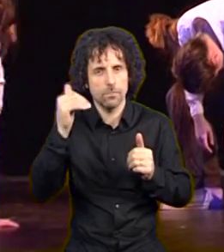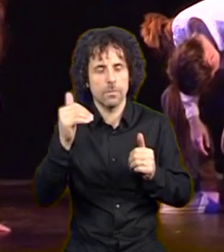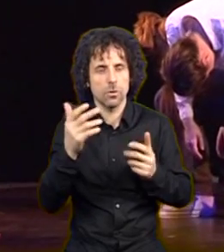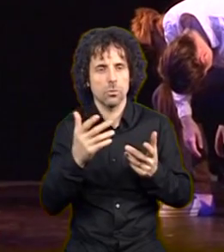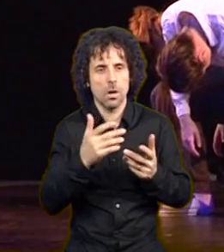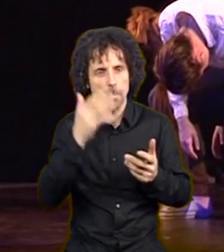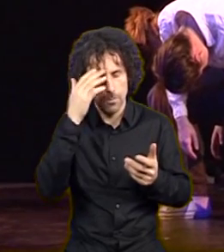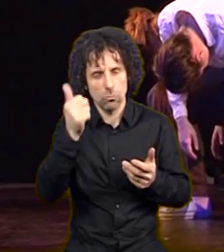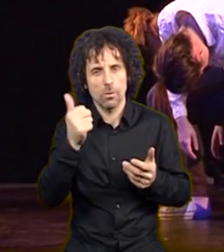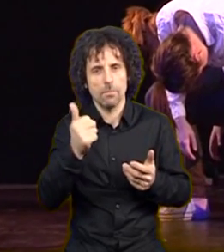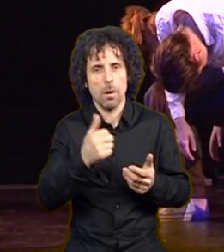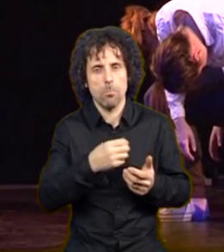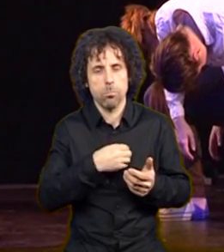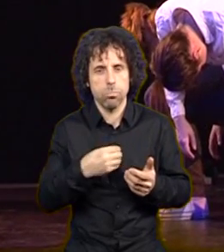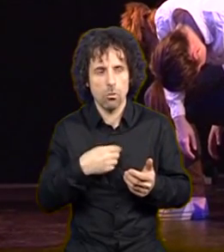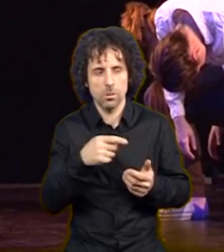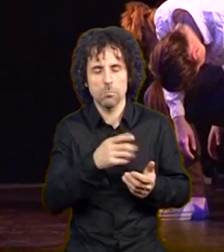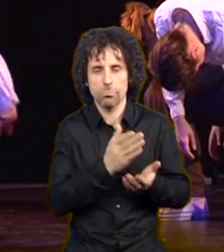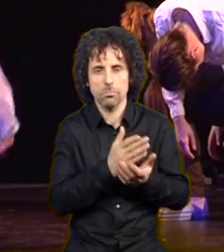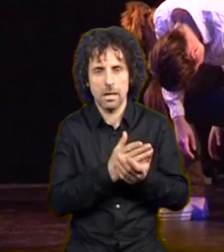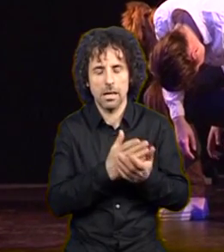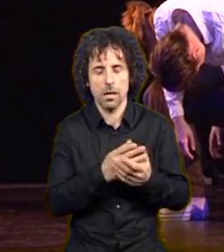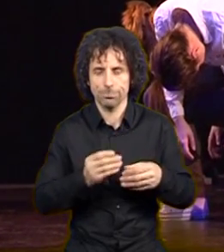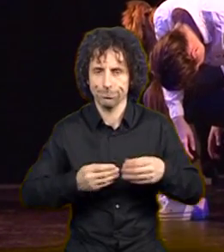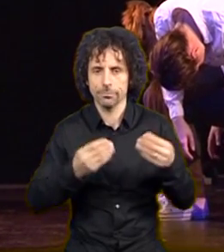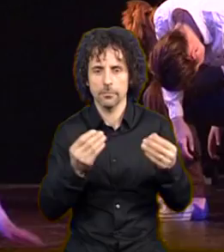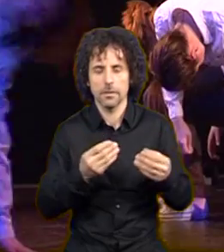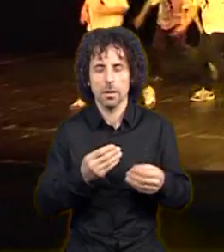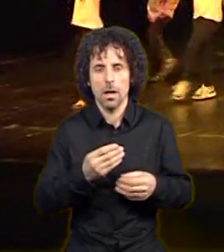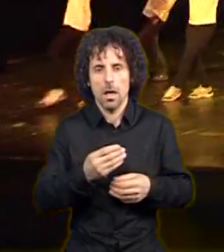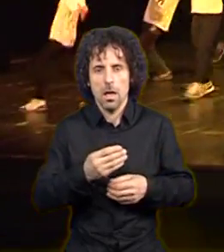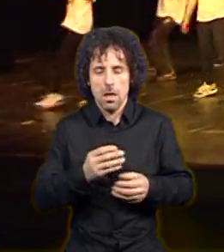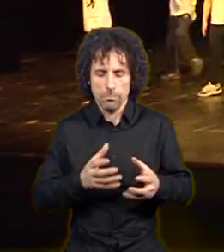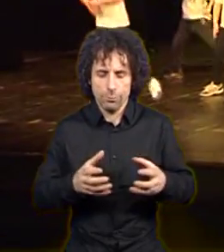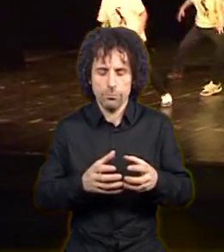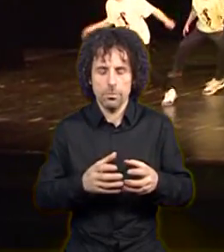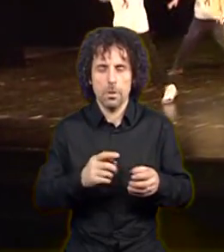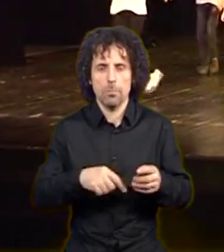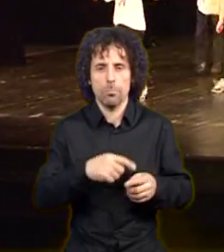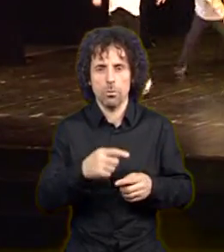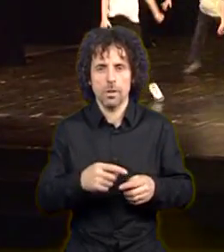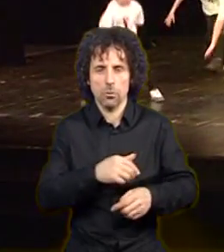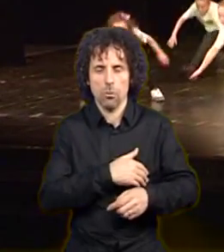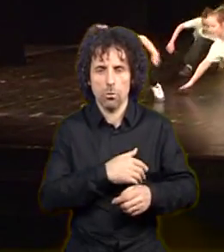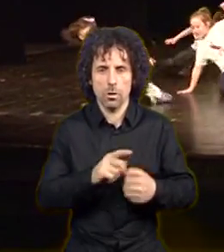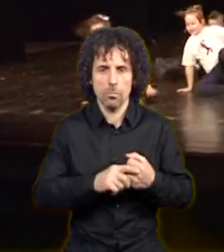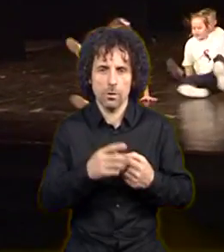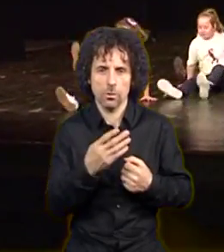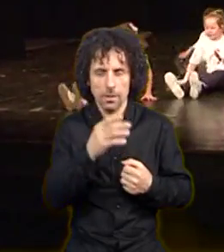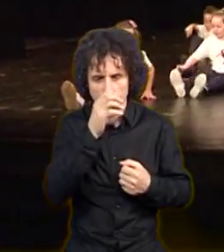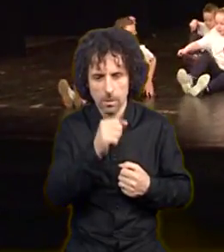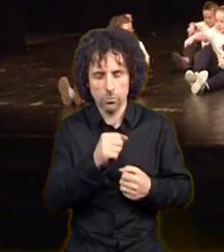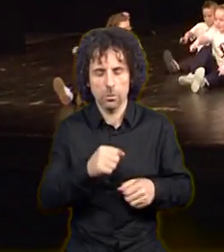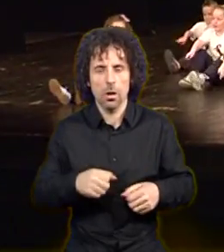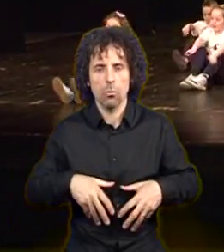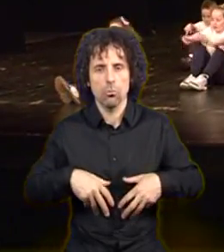wyższej rangi, jakichś mistrzostwach Polski, to takie mniejsze bardzo pomagają. Studio na co dzień działa przy ognisku pracy pozaszkolnej nr 4 w